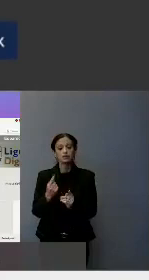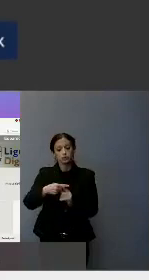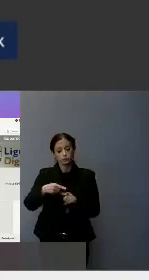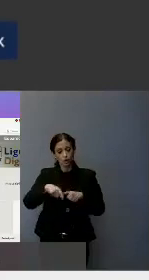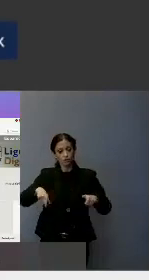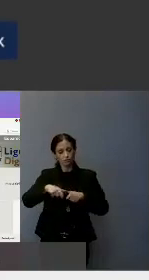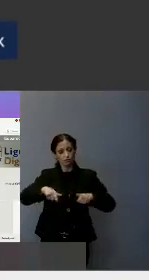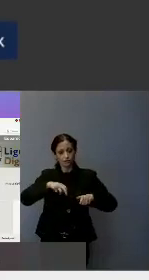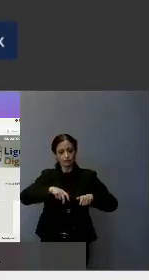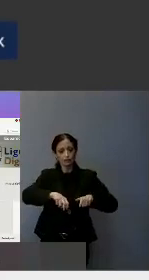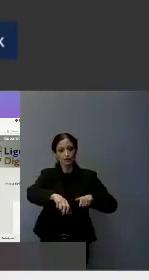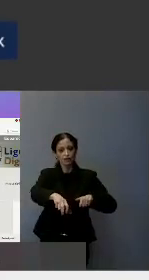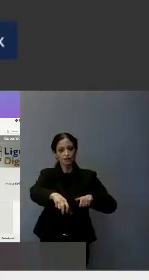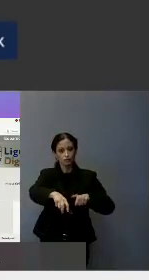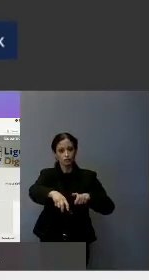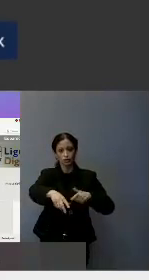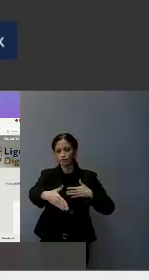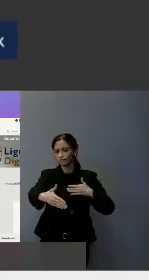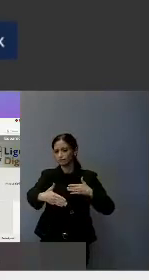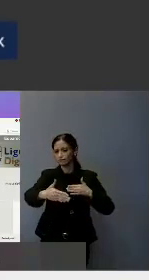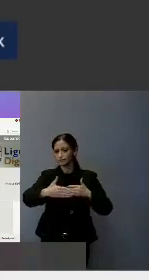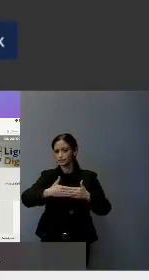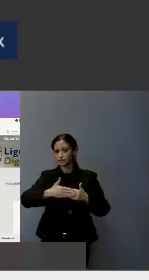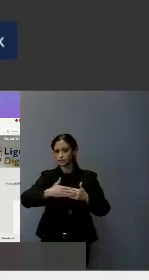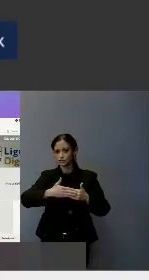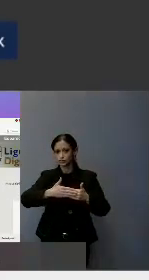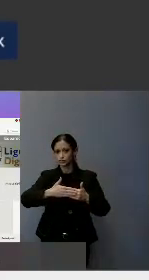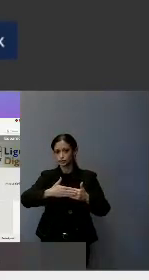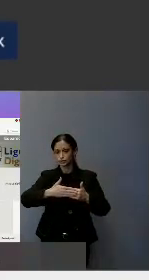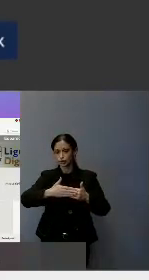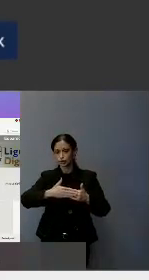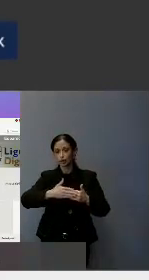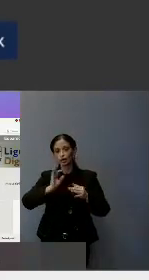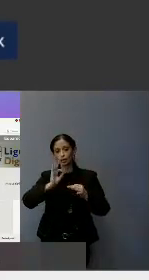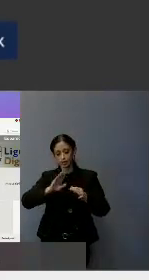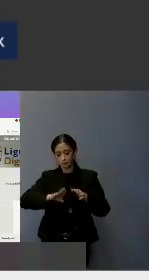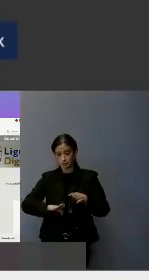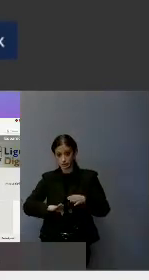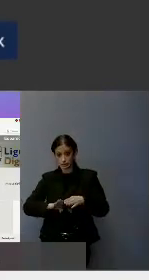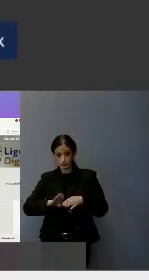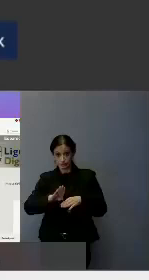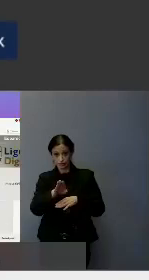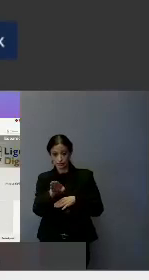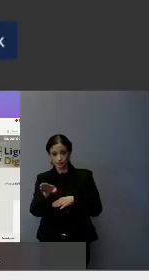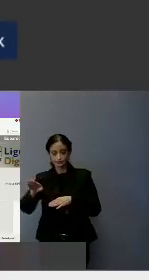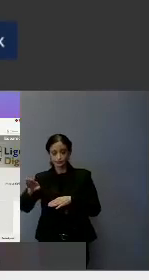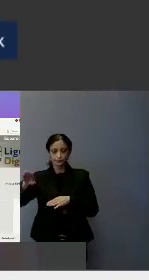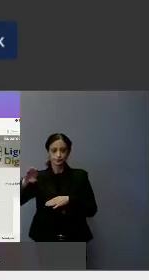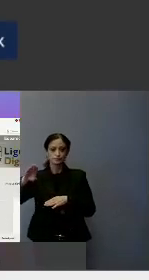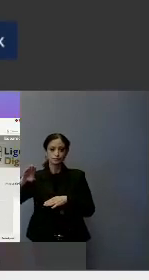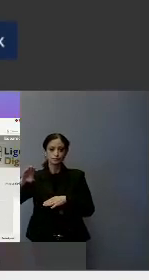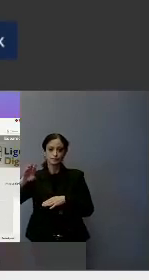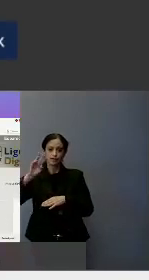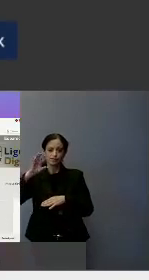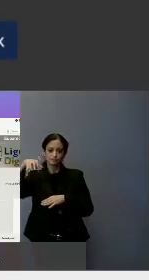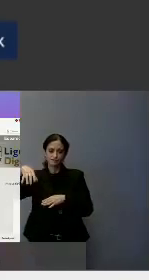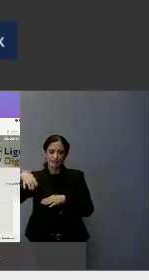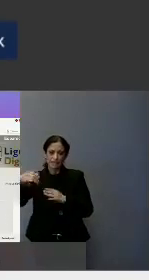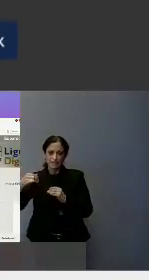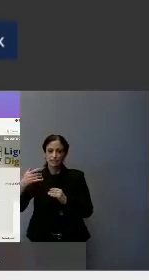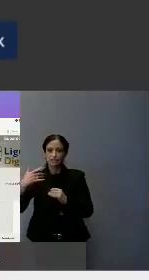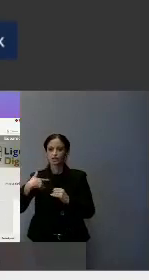del della salita che poi porta per il lido viene lamentato dai cittadini che è scarsamente